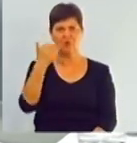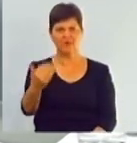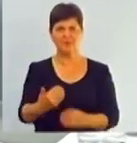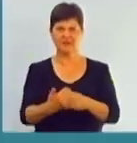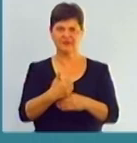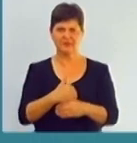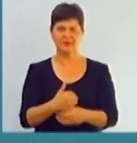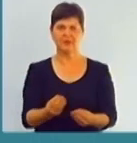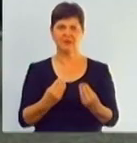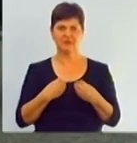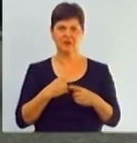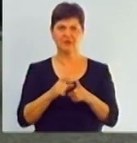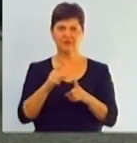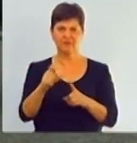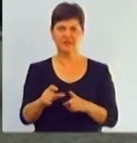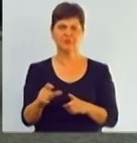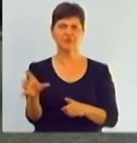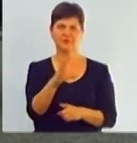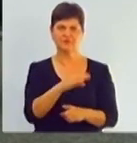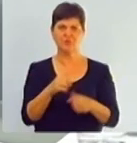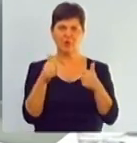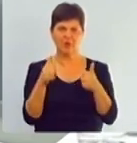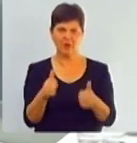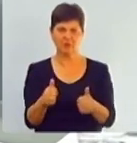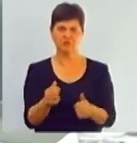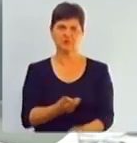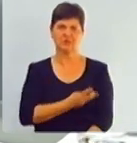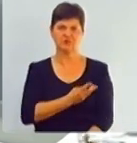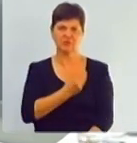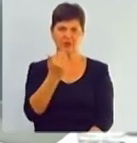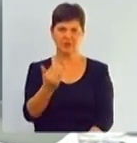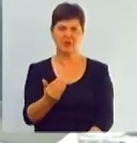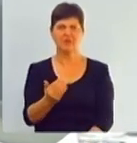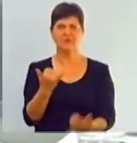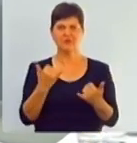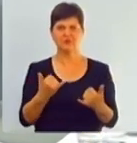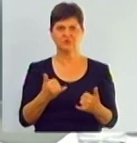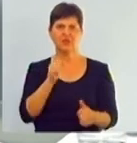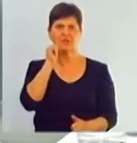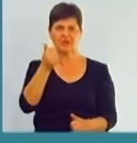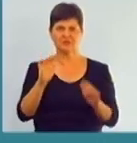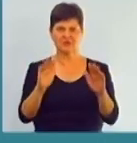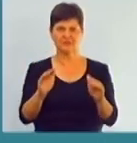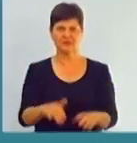відповіді на запитання. Удачі і наснаги у вашій роботі. Залишайтесь на Суспільному і до наступних зустрічей в ефірі.